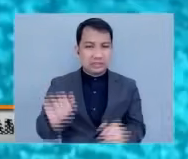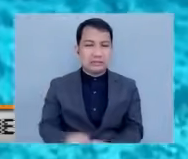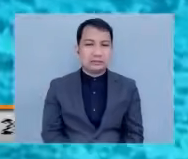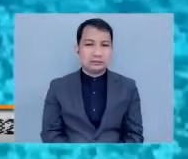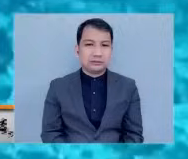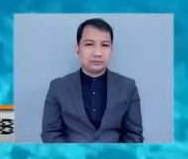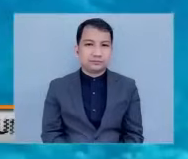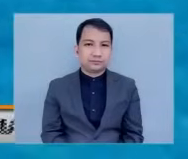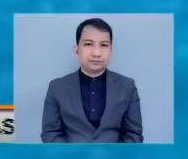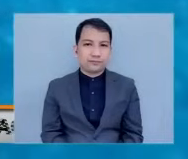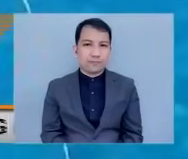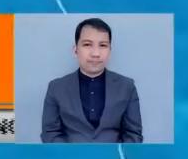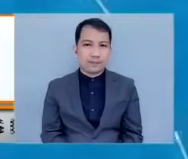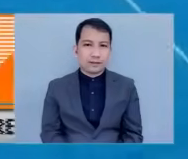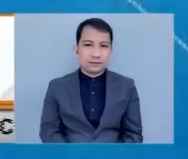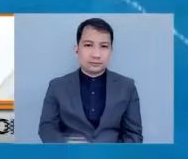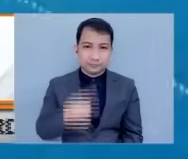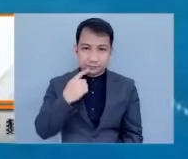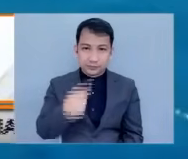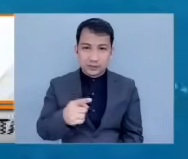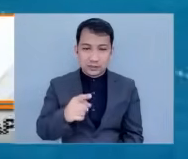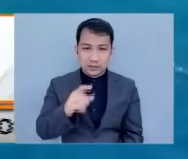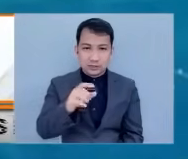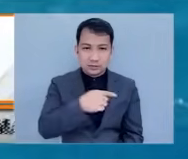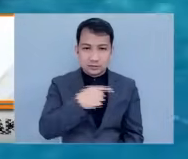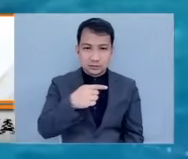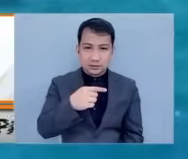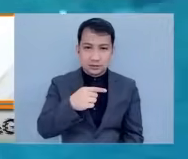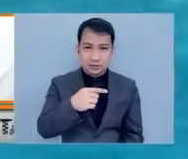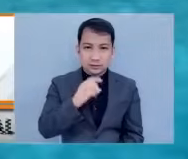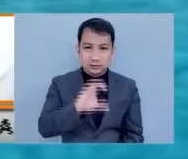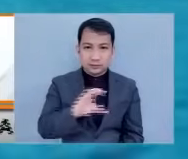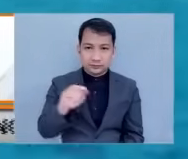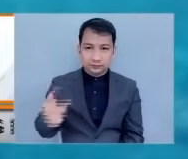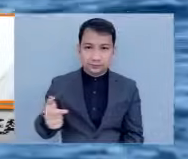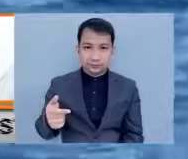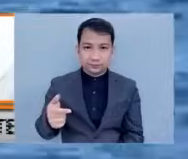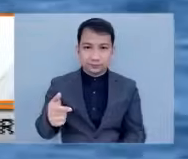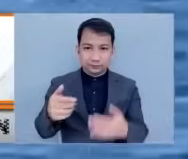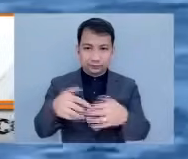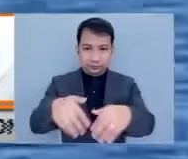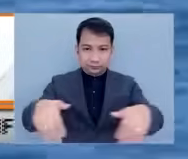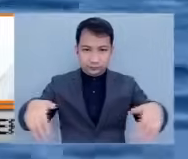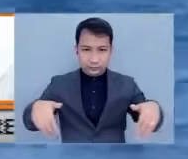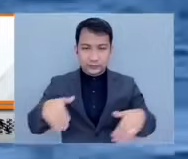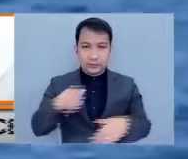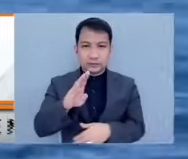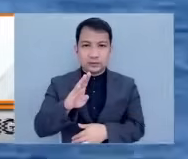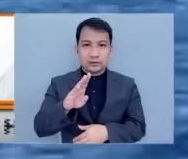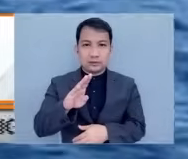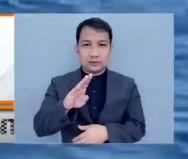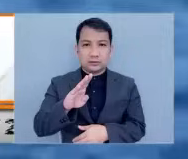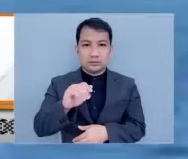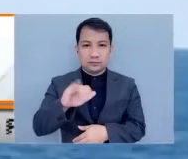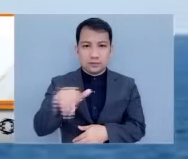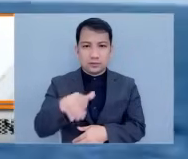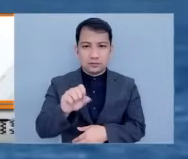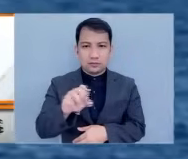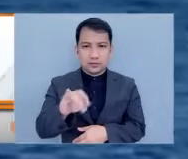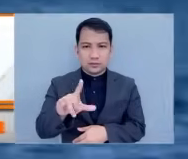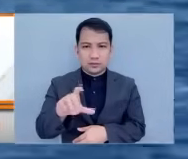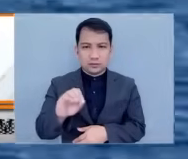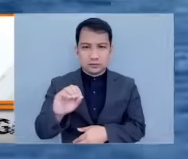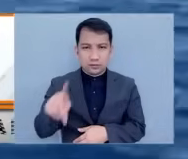Mismong China Coast Guard na ang nagtanggal ng mga floating barrier na inilagay nila sa Bajo de Masinloc sa West Philippine Sea. Ito ang kinumpirma